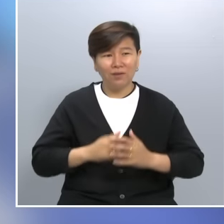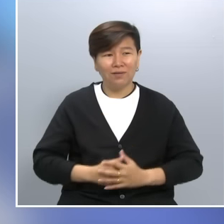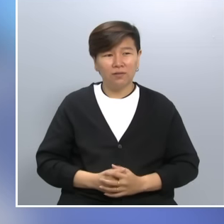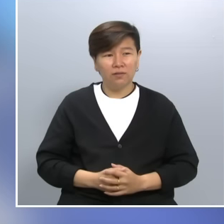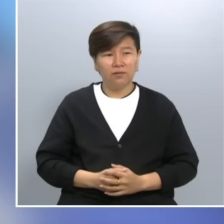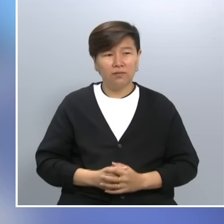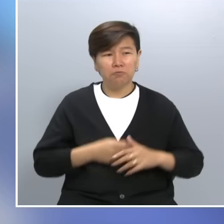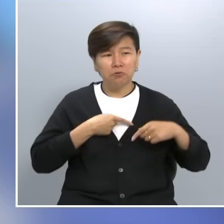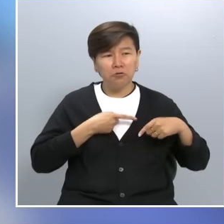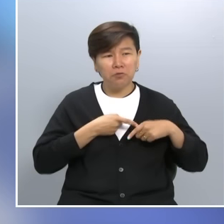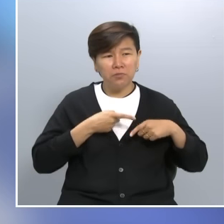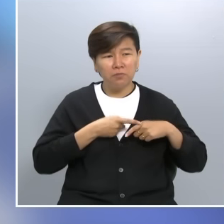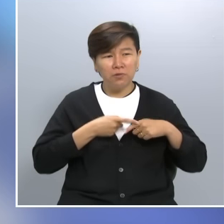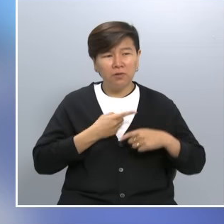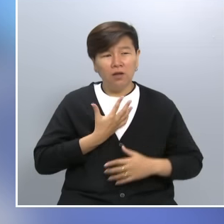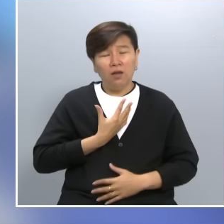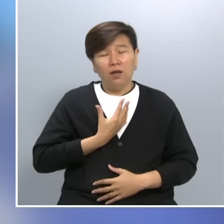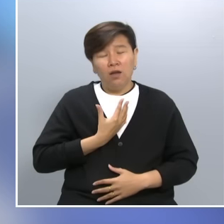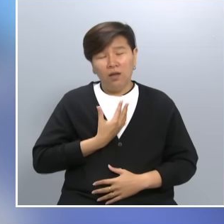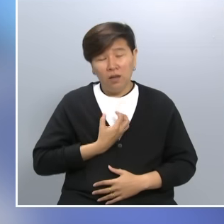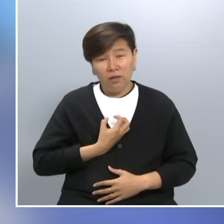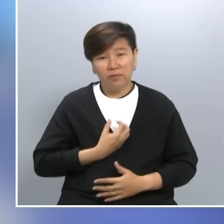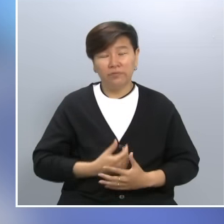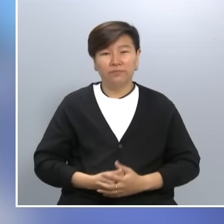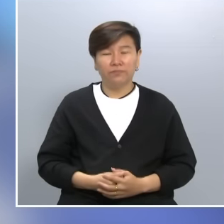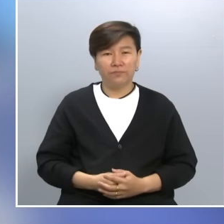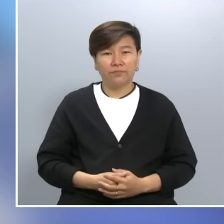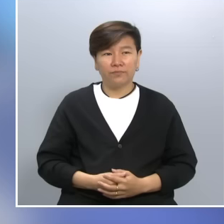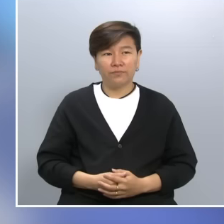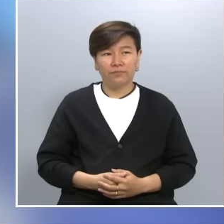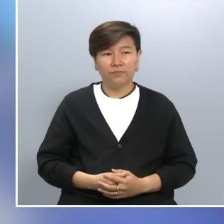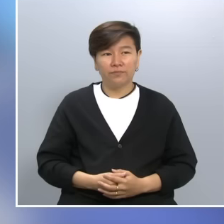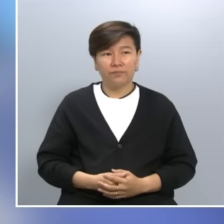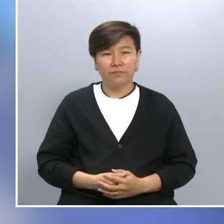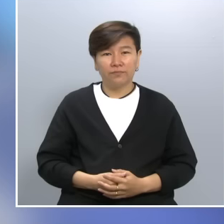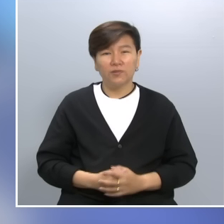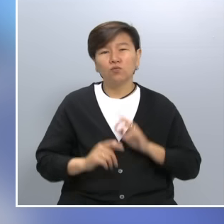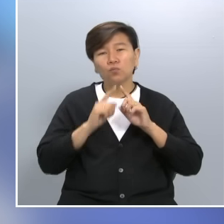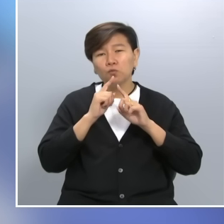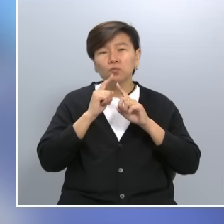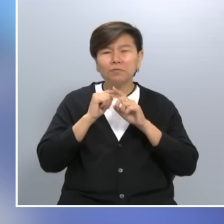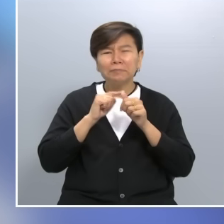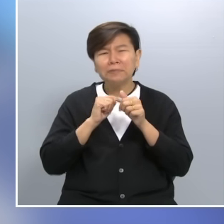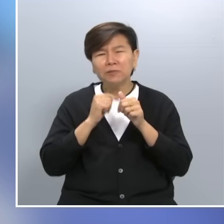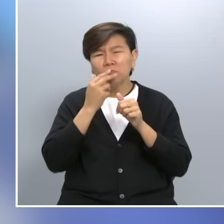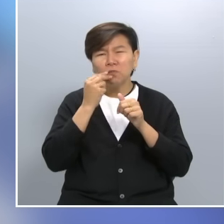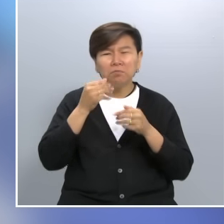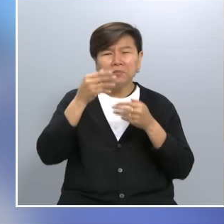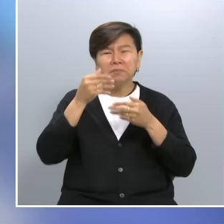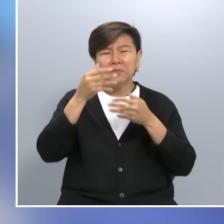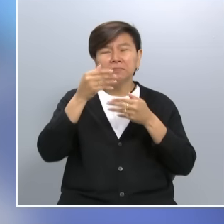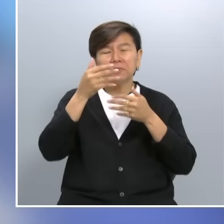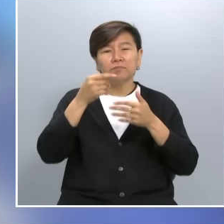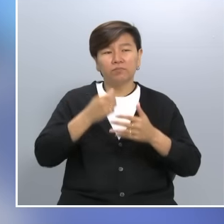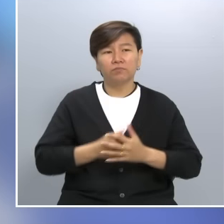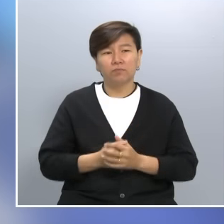อกพูดไม่ออกแถมเฮ้ออีกเนี่ยก็คุยกันแบบเนี้ยนะคะอย่างที่ตันบอกอ่ะค่ะ